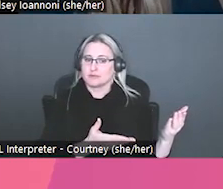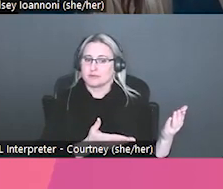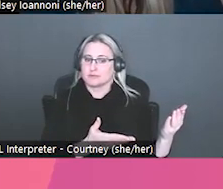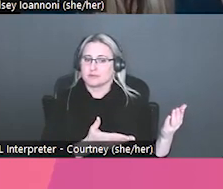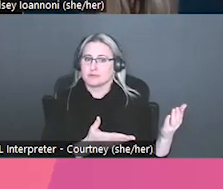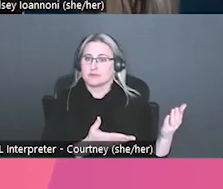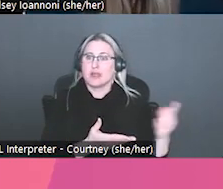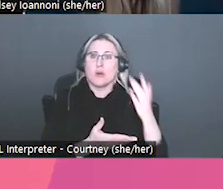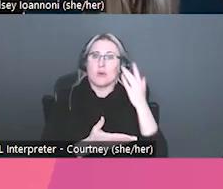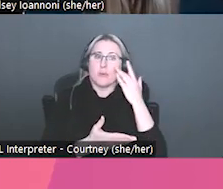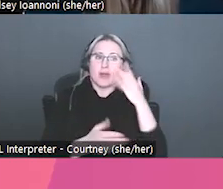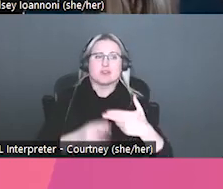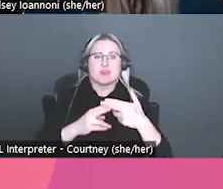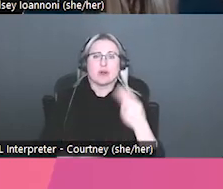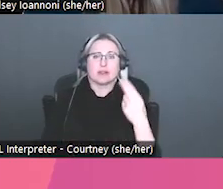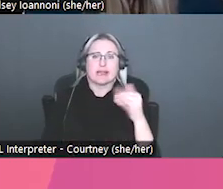fournisseurs